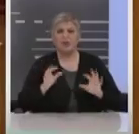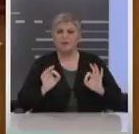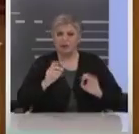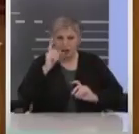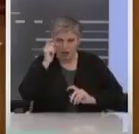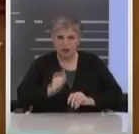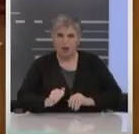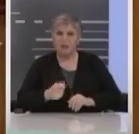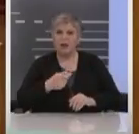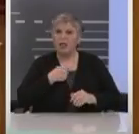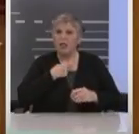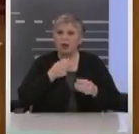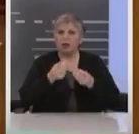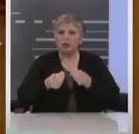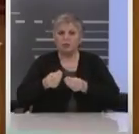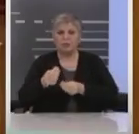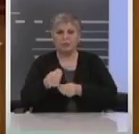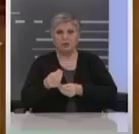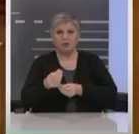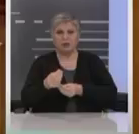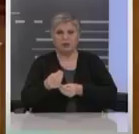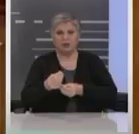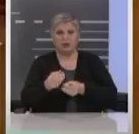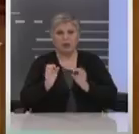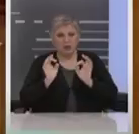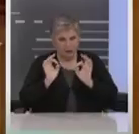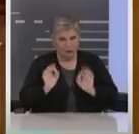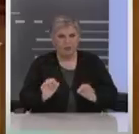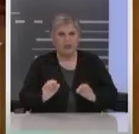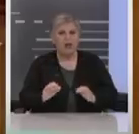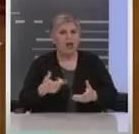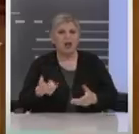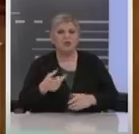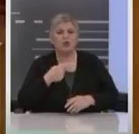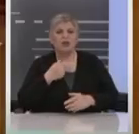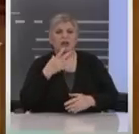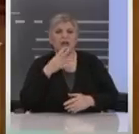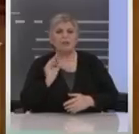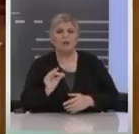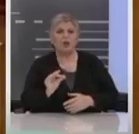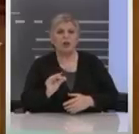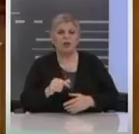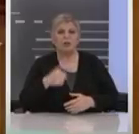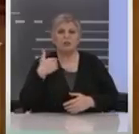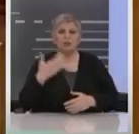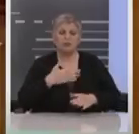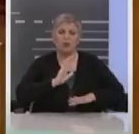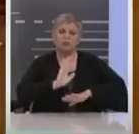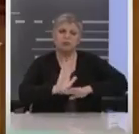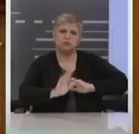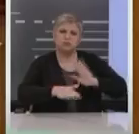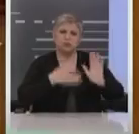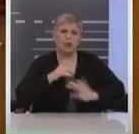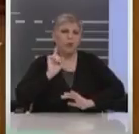πολλαπλάσιες. Και πώς να μην είναι, όταν επί δεκαετίες είχαμε αυτή την αυθαιρεσία,